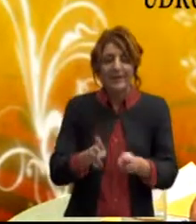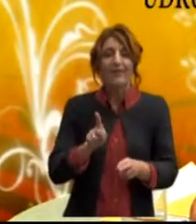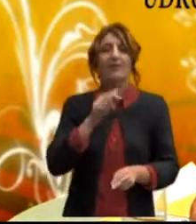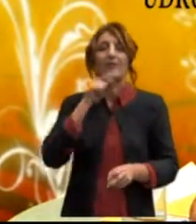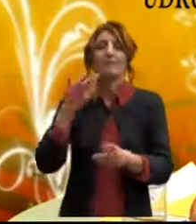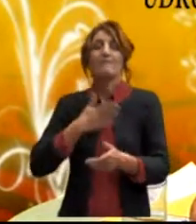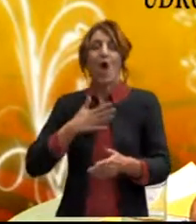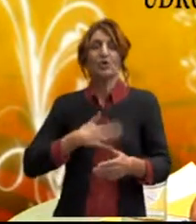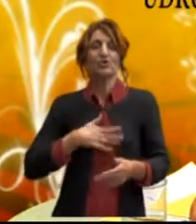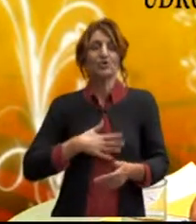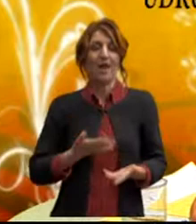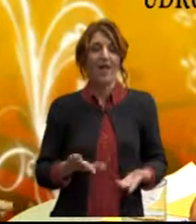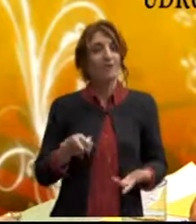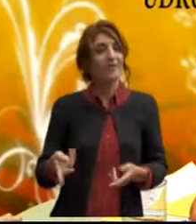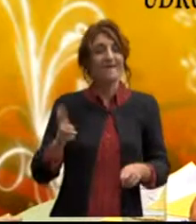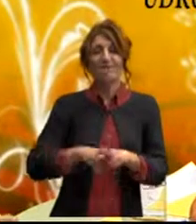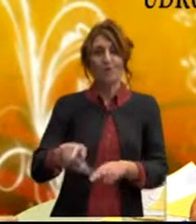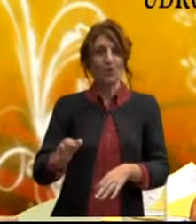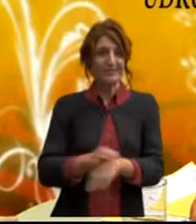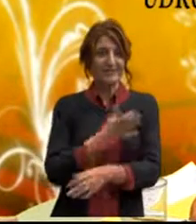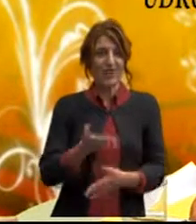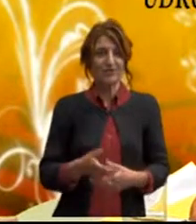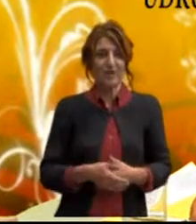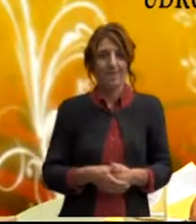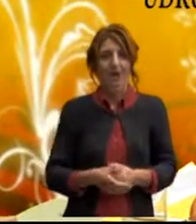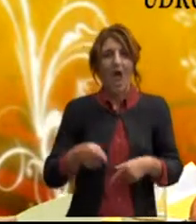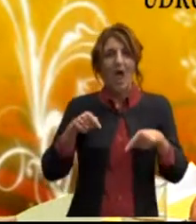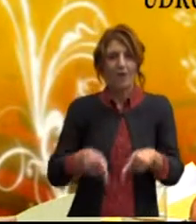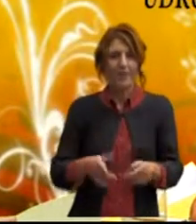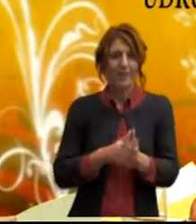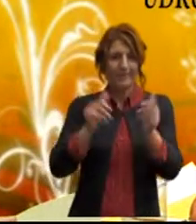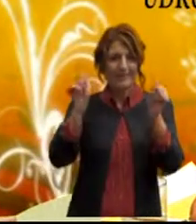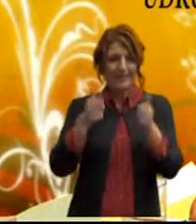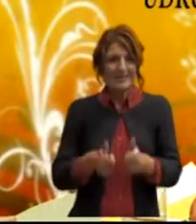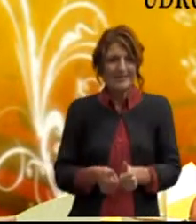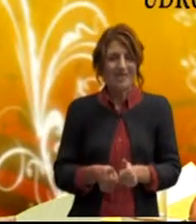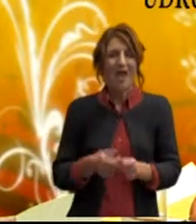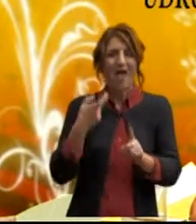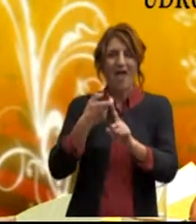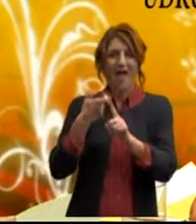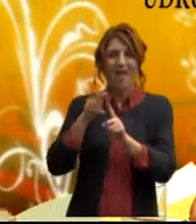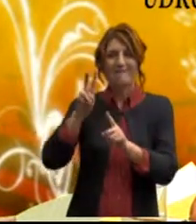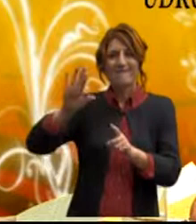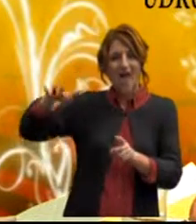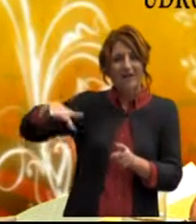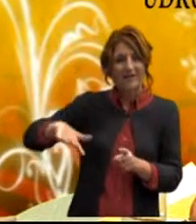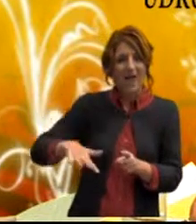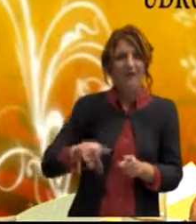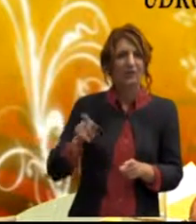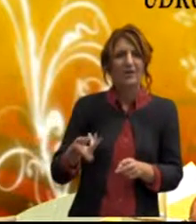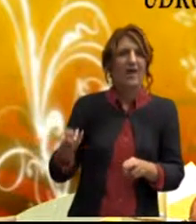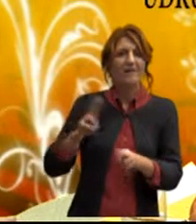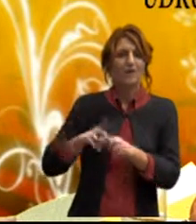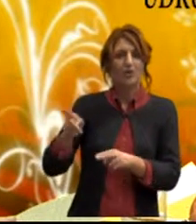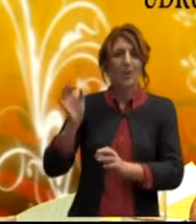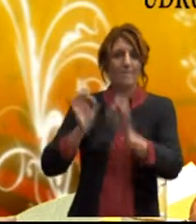to najveći učinak sreće u nas. A kod nas je Istra, Kvarner, spada stanovništvo u najveći